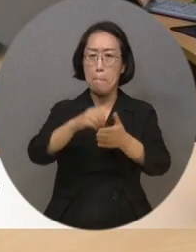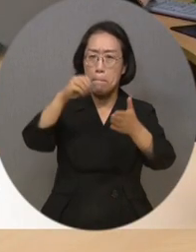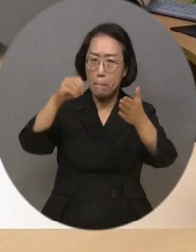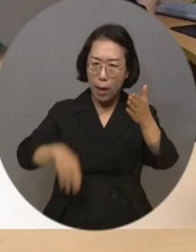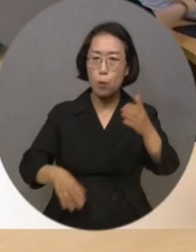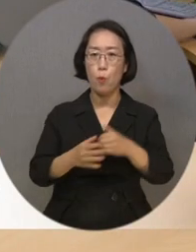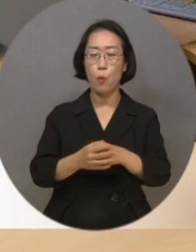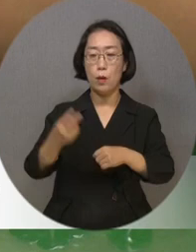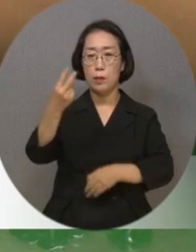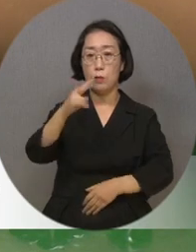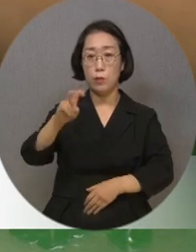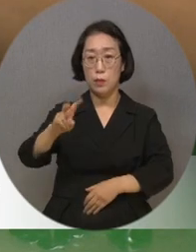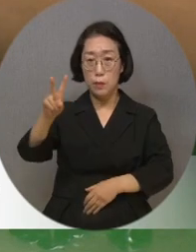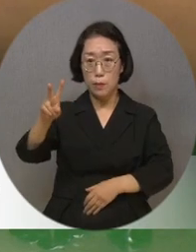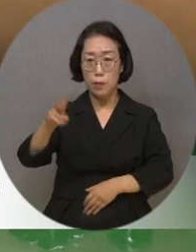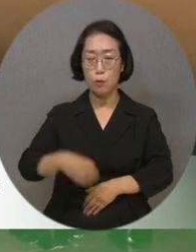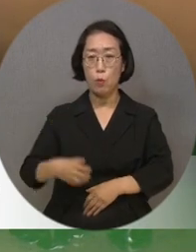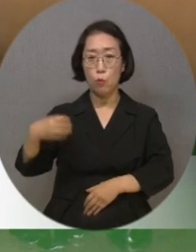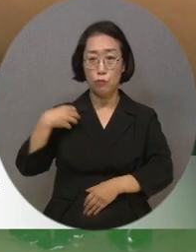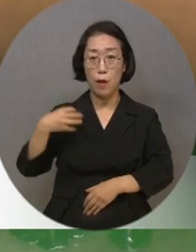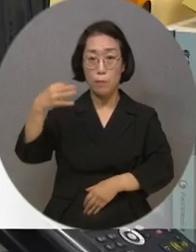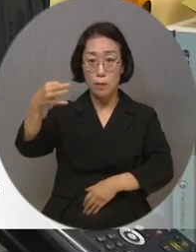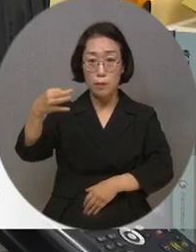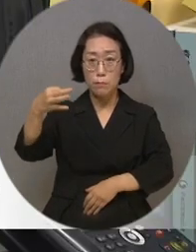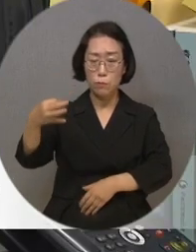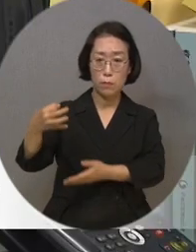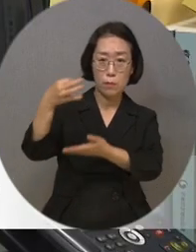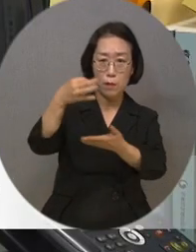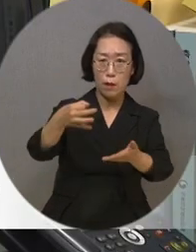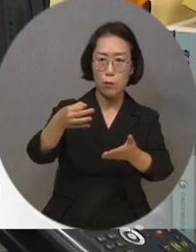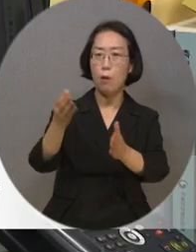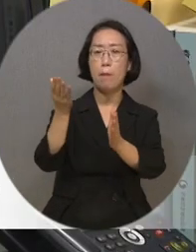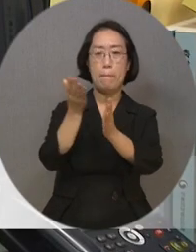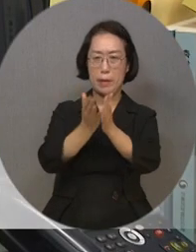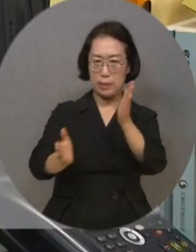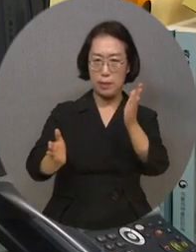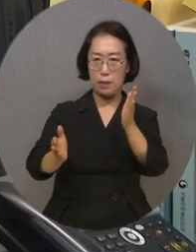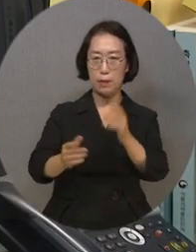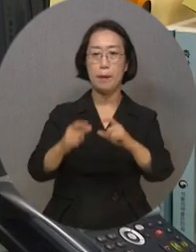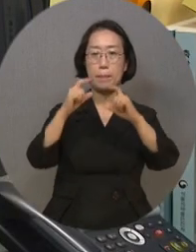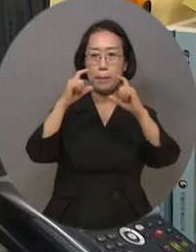2022년도 부담금을 부과받은 것도 위법 부당하다고 판단했습니다.